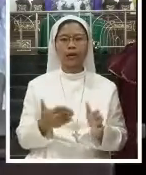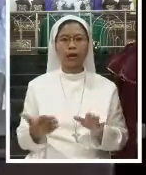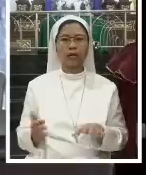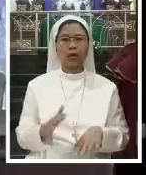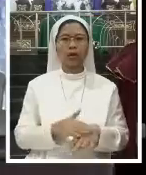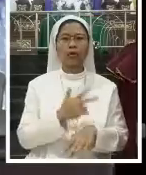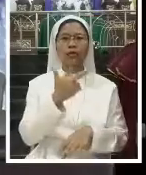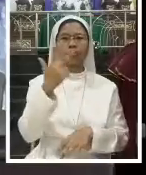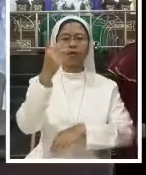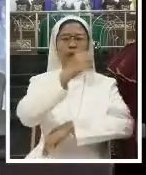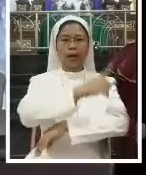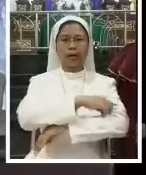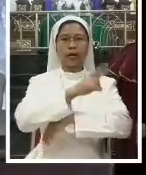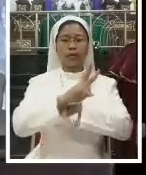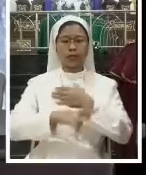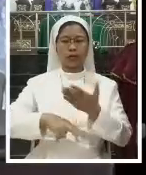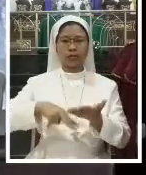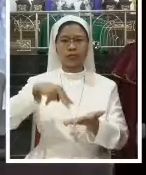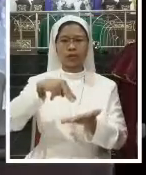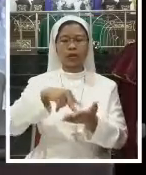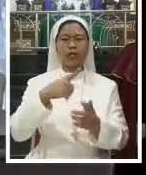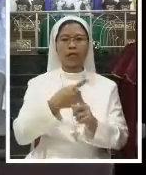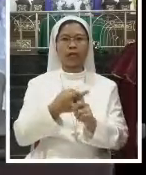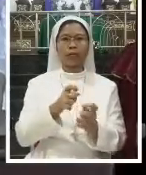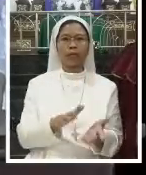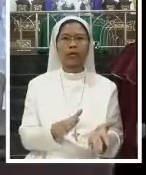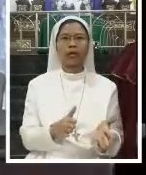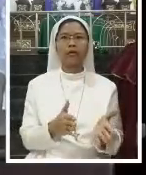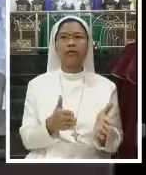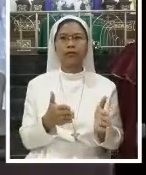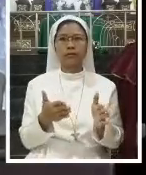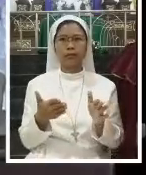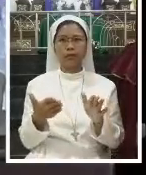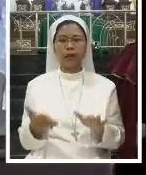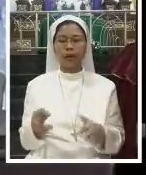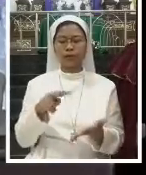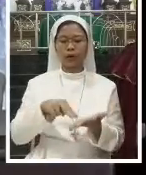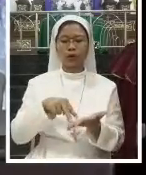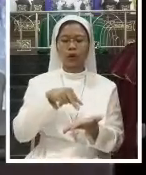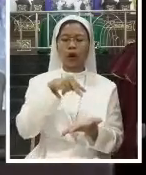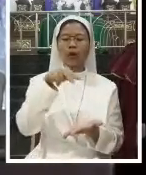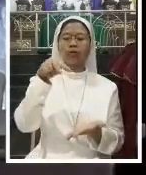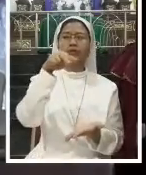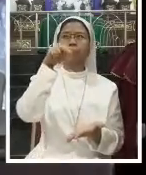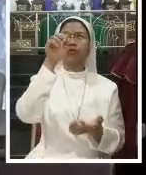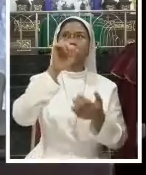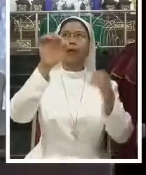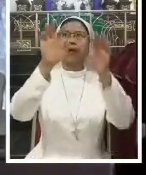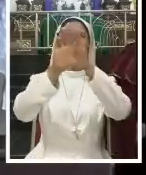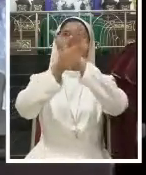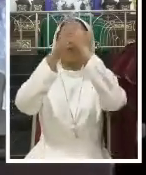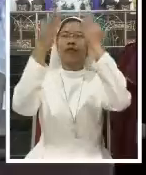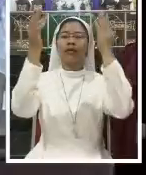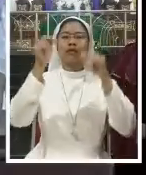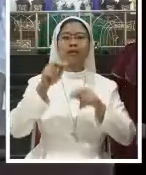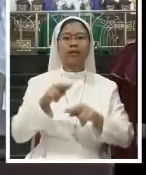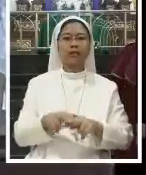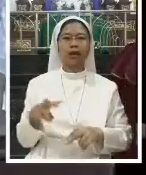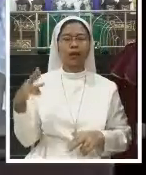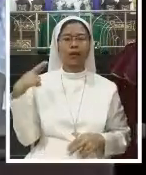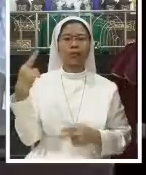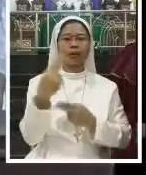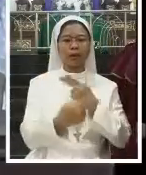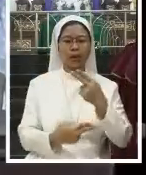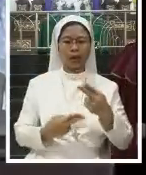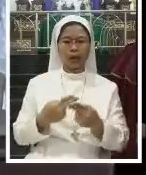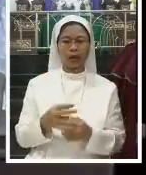gadan. Kanikatulong aldaw na buhay liwat hale sa mga gadan. Suminakat sa kalangitan,